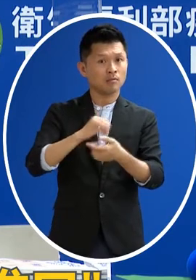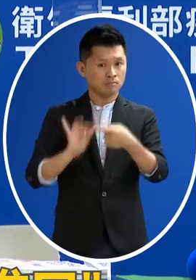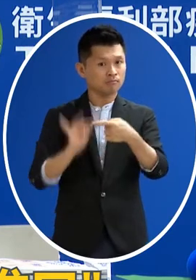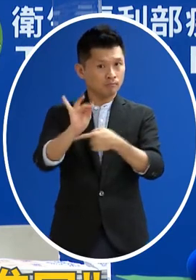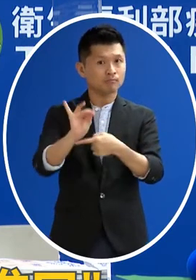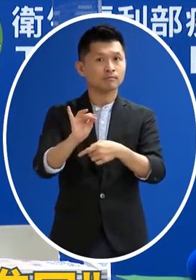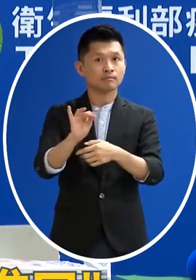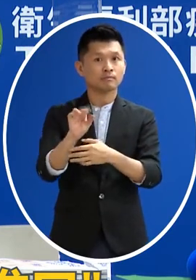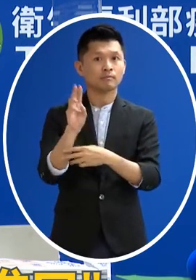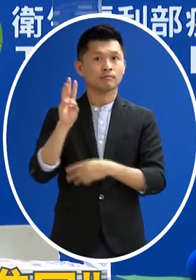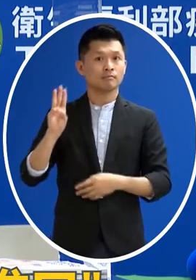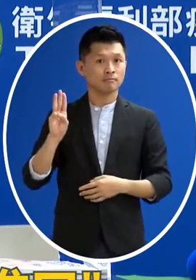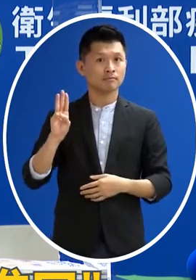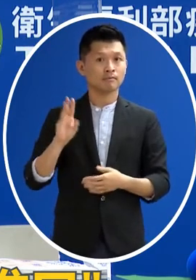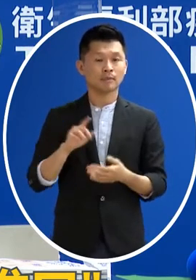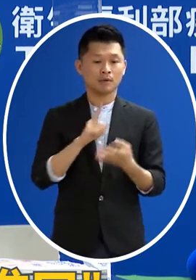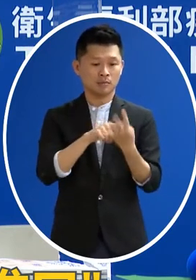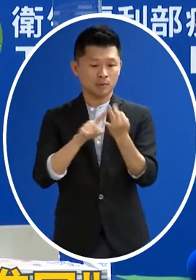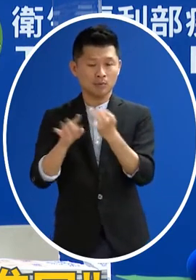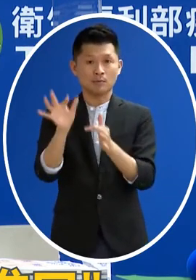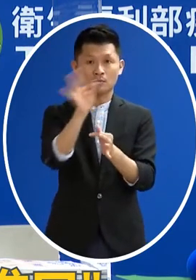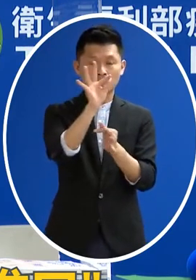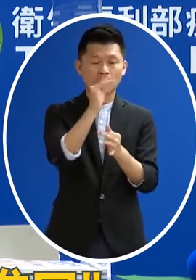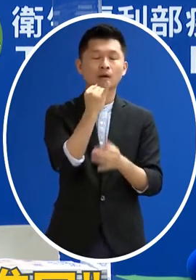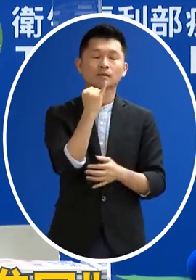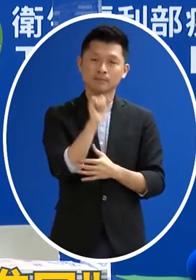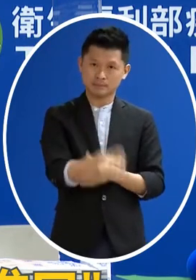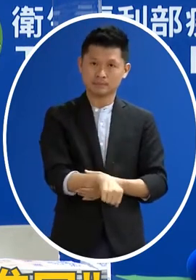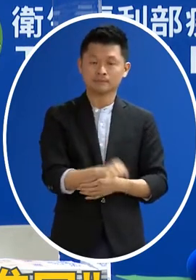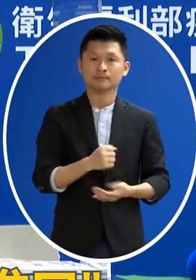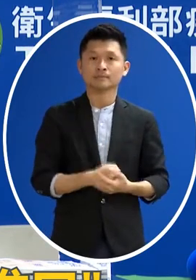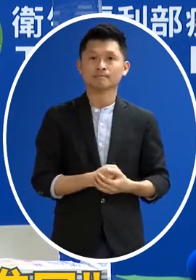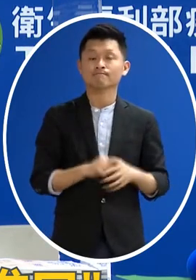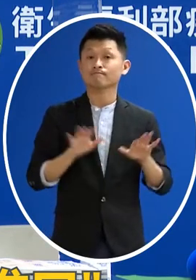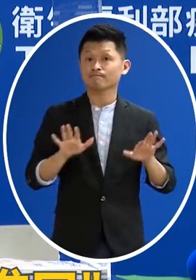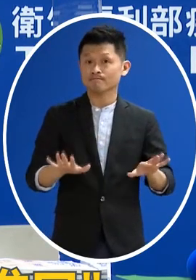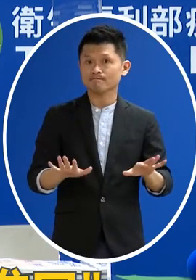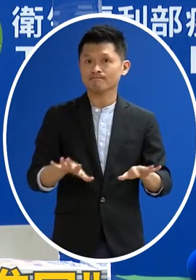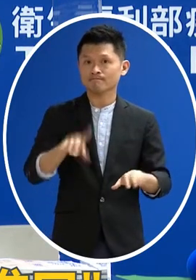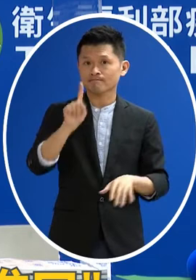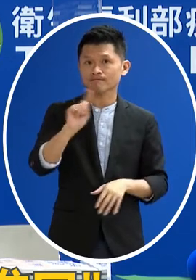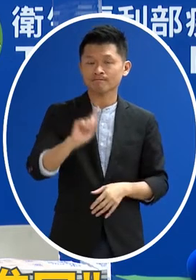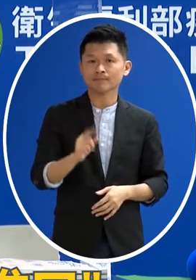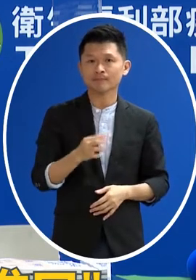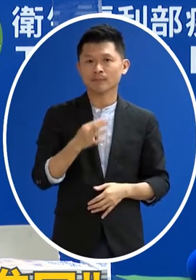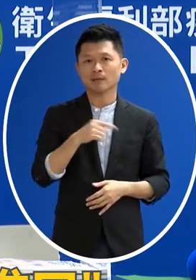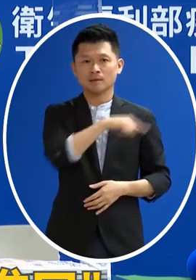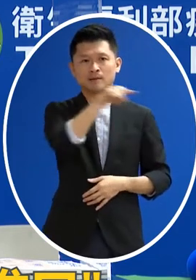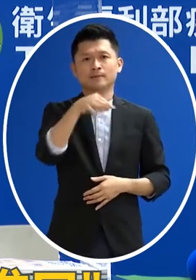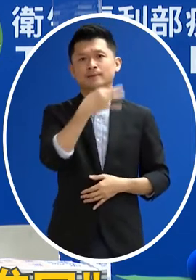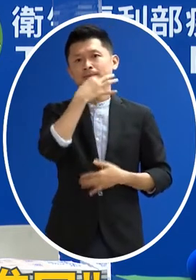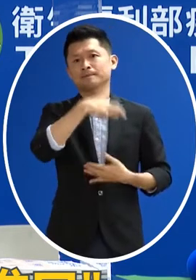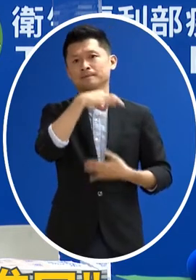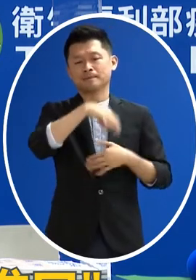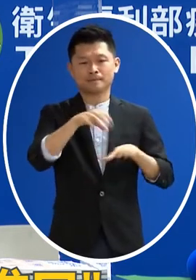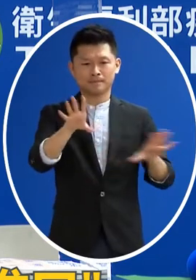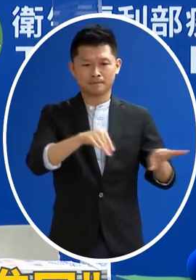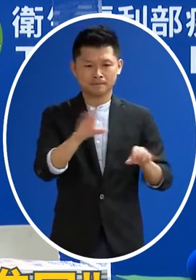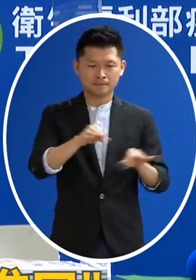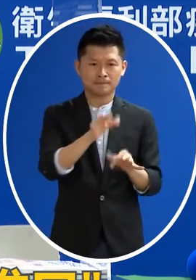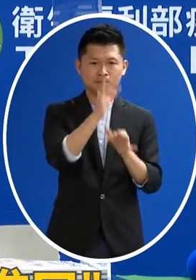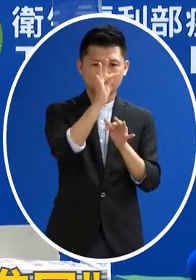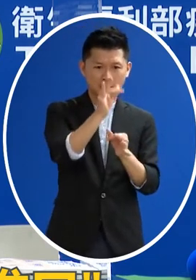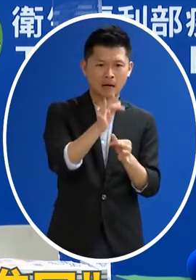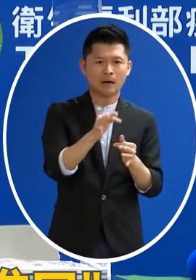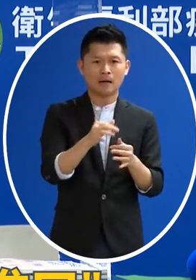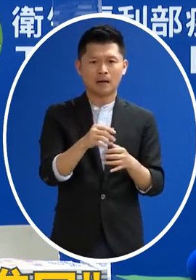这样才有办法。那这对我们就是说，我们先把这个哈，可能就会担忧说，是不是资料弄全了，有什么不行，